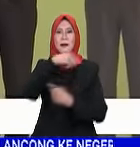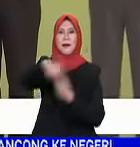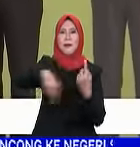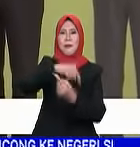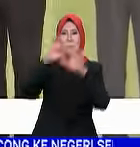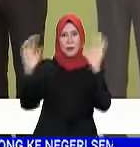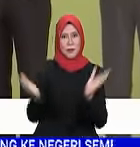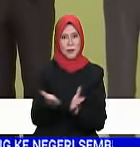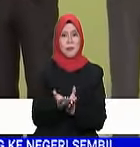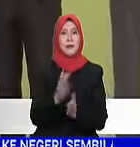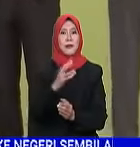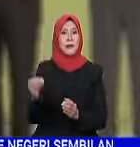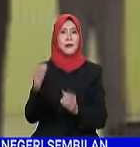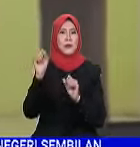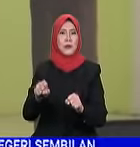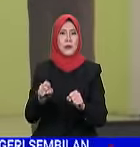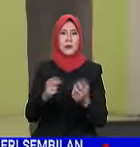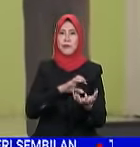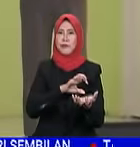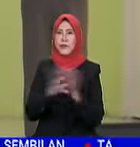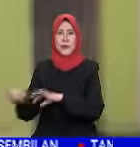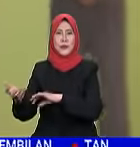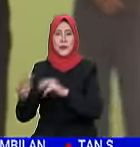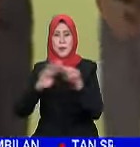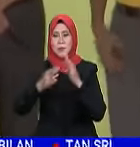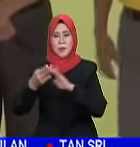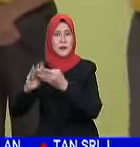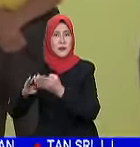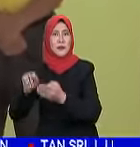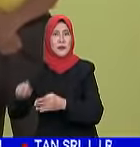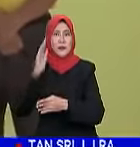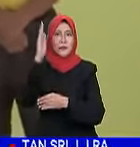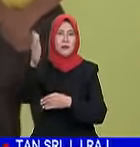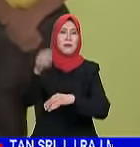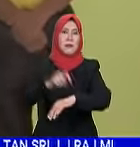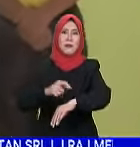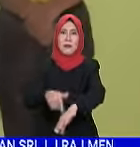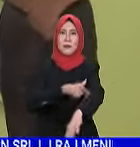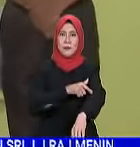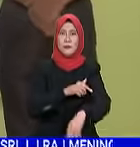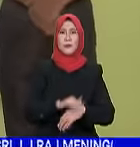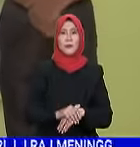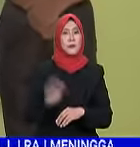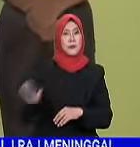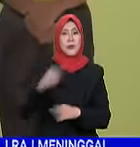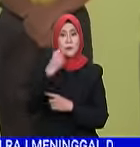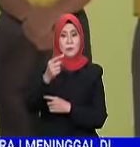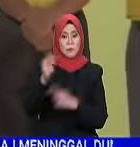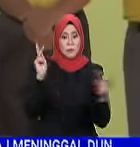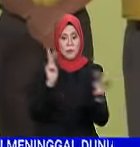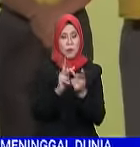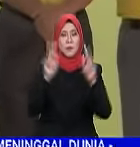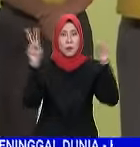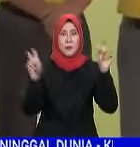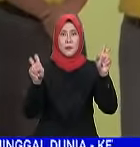sekitar sekaligus mendatangkan ancaman kepada komuniti setempat untuk jangka masa panjang. Menurut beliau lagi, bersesuaian dengan